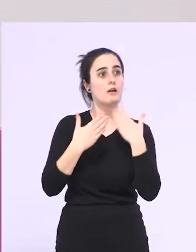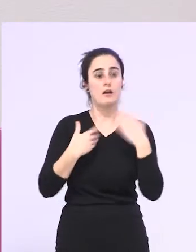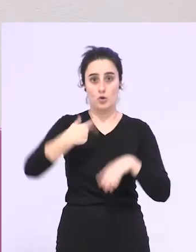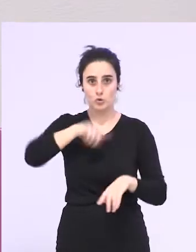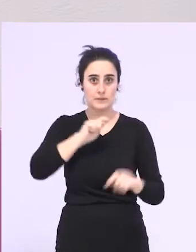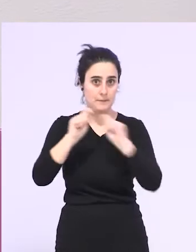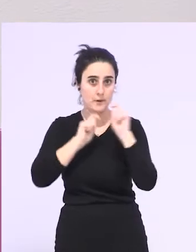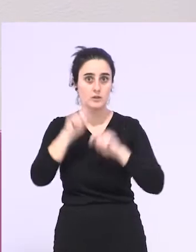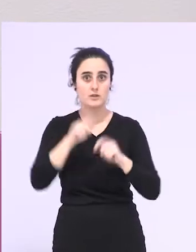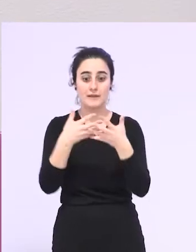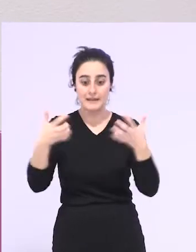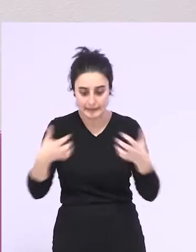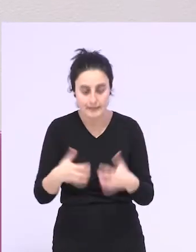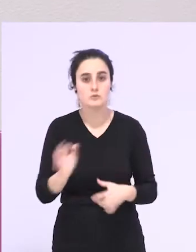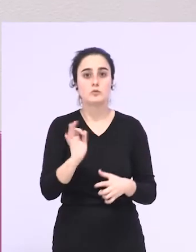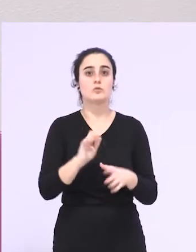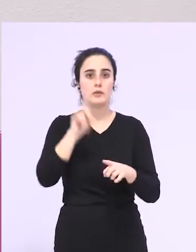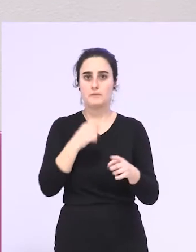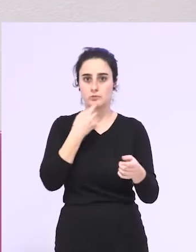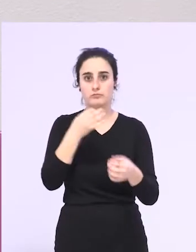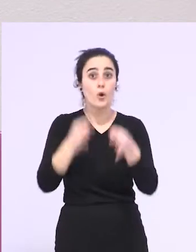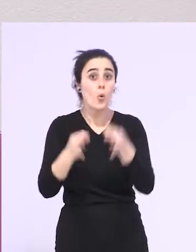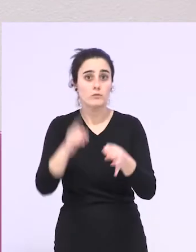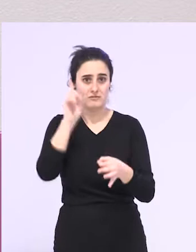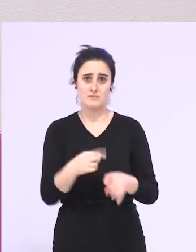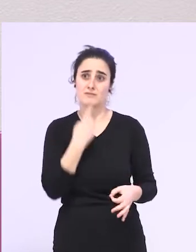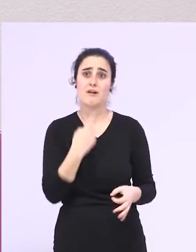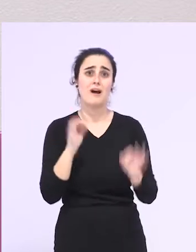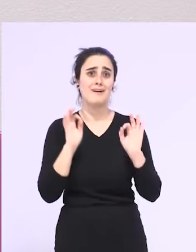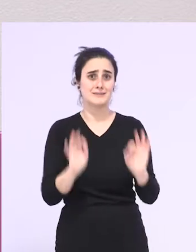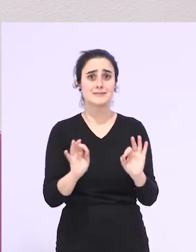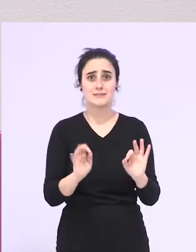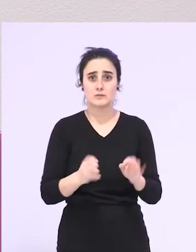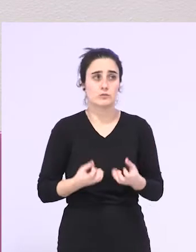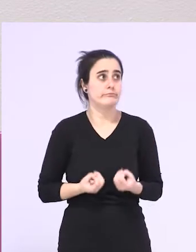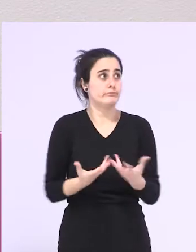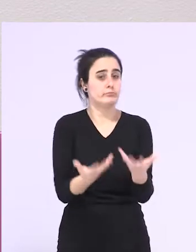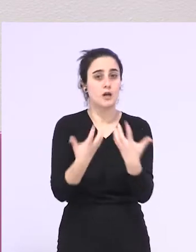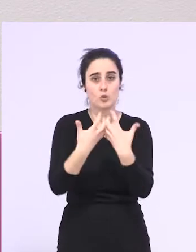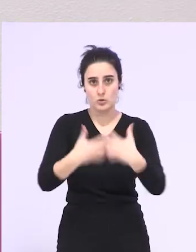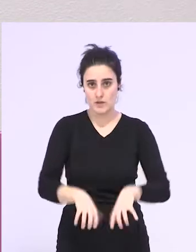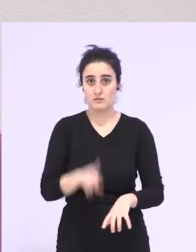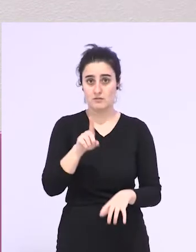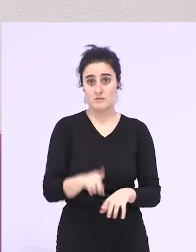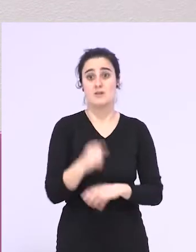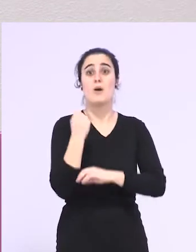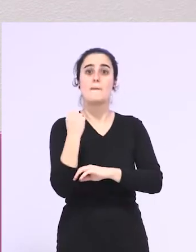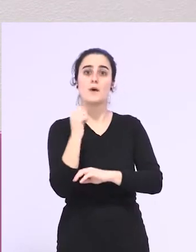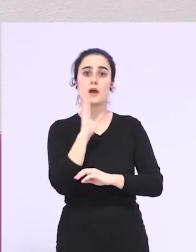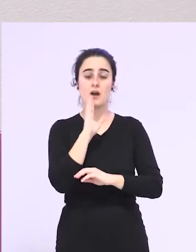dugu, sortzen ditugun testuetan, eta epaileek ere bai. Eta nolabait hor dago bere boterea baita ere, ez? Erreproduzitzen